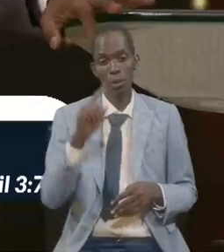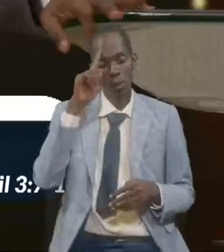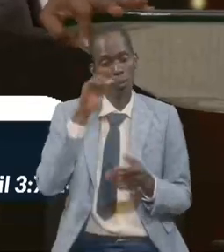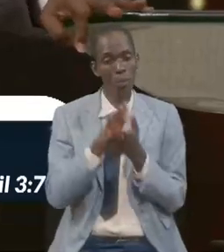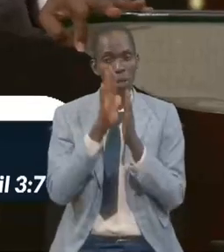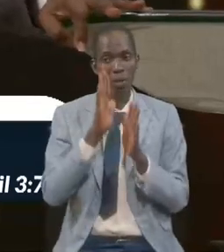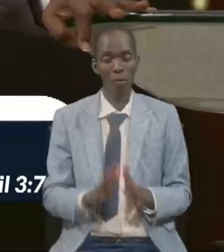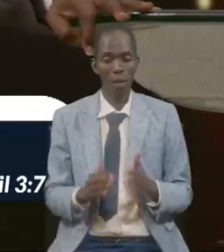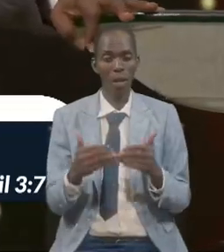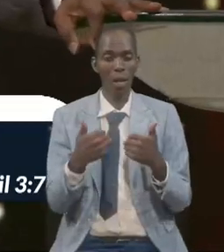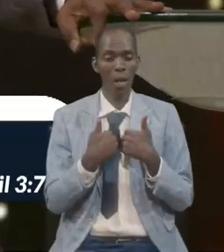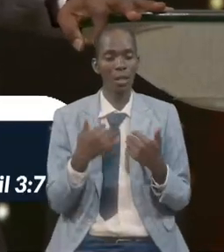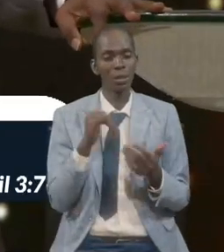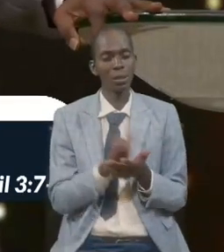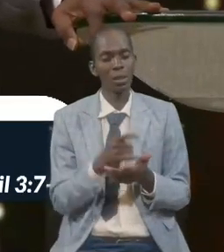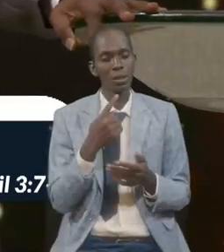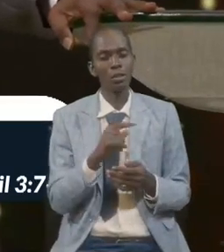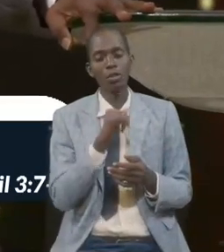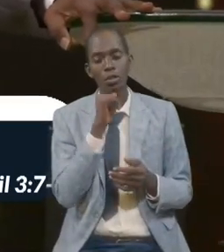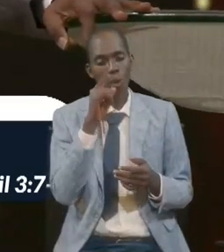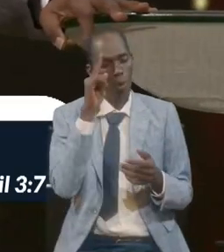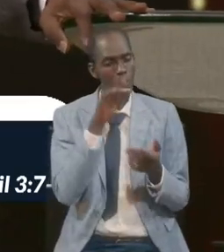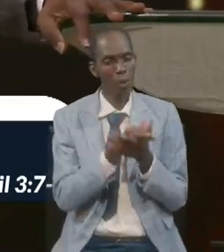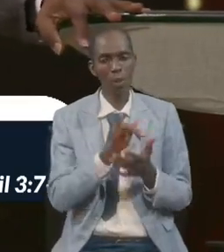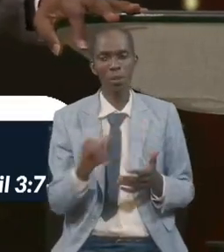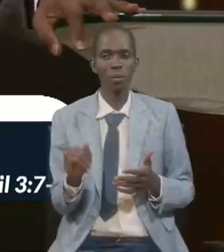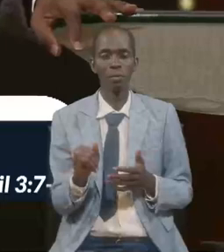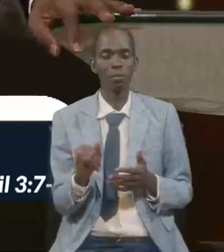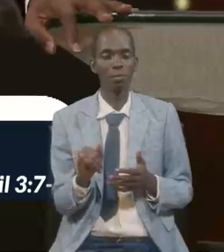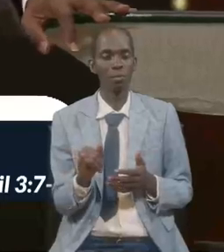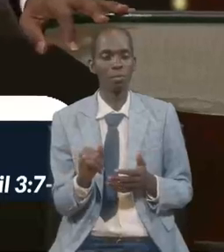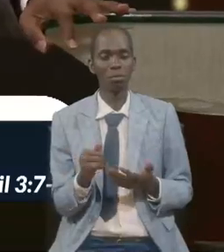croyant a, que l'incroyant